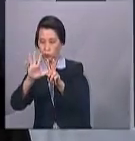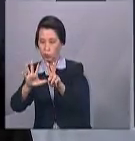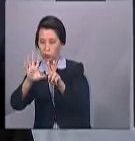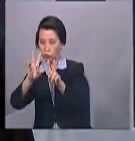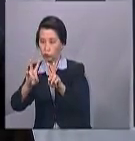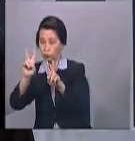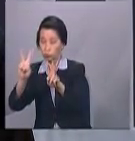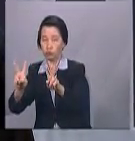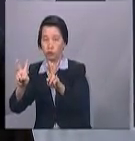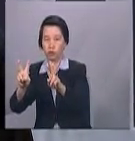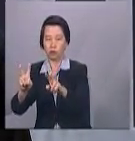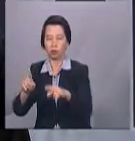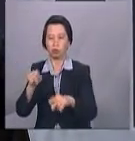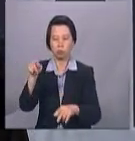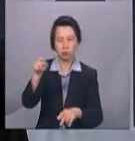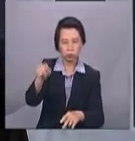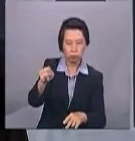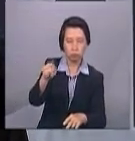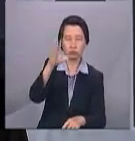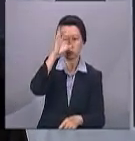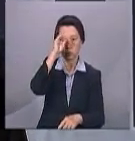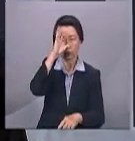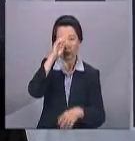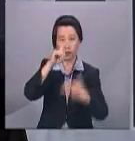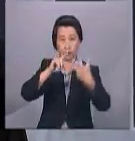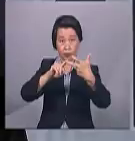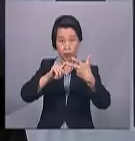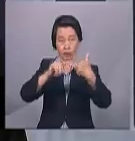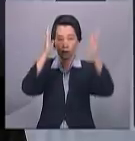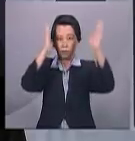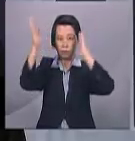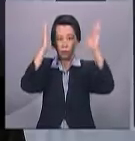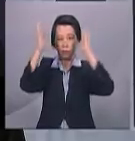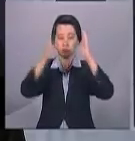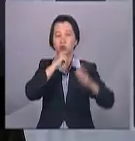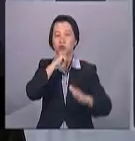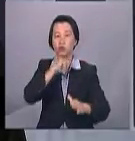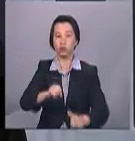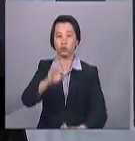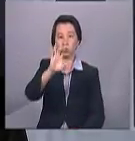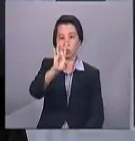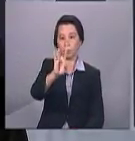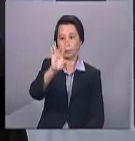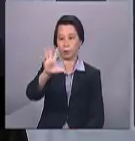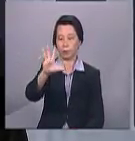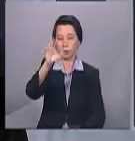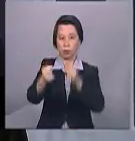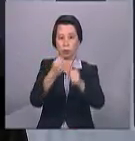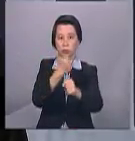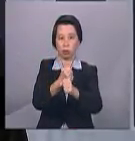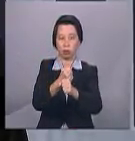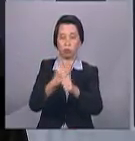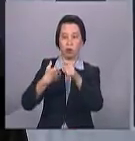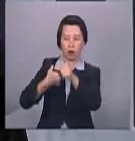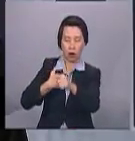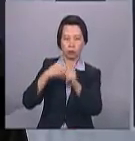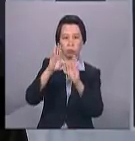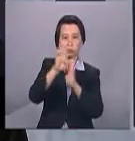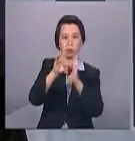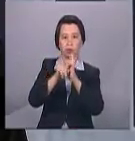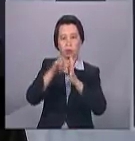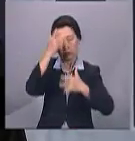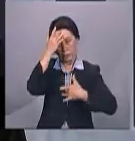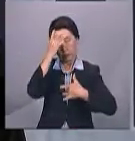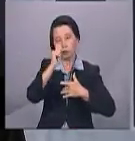2,572, merupakan lelaki warga negara Malaysia berumur 85 tahun dan mempunyai latar belakang penyakit